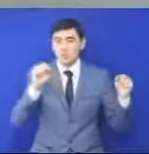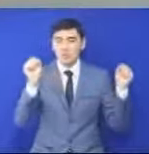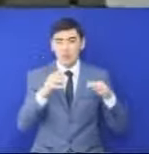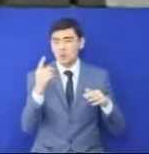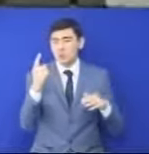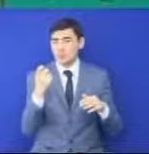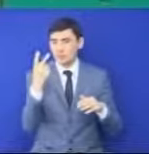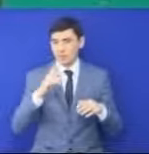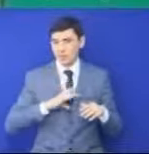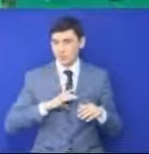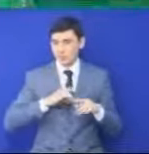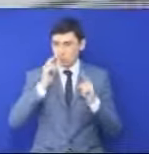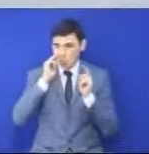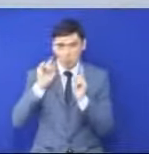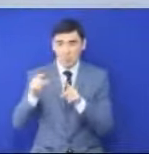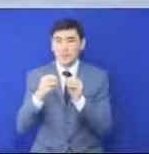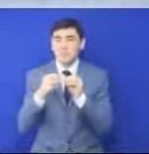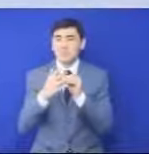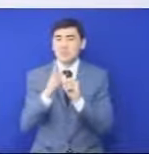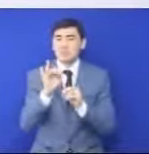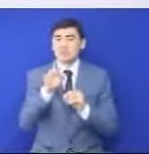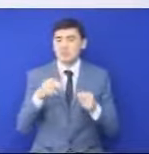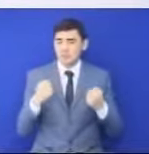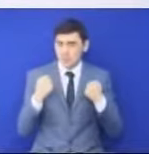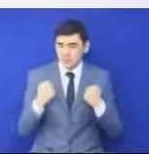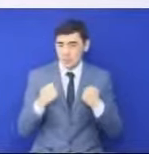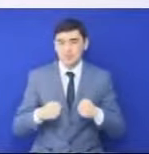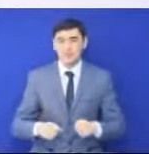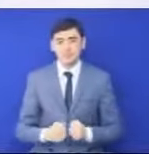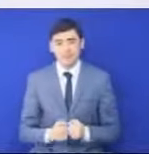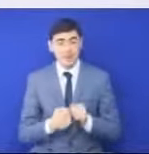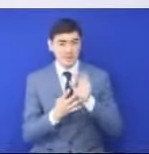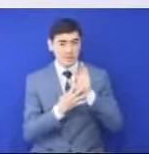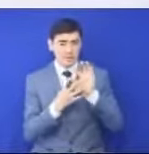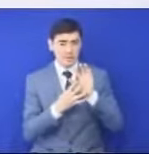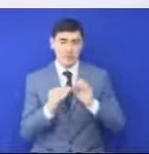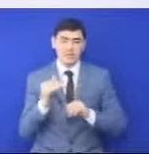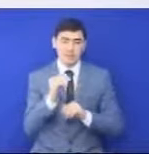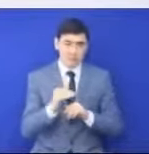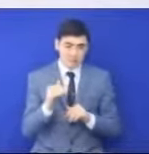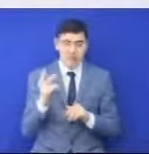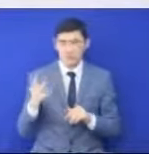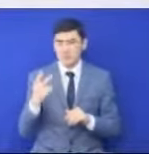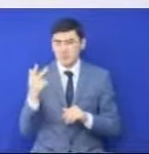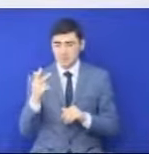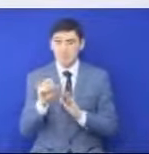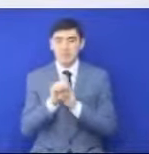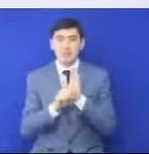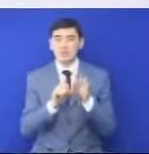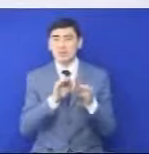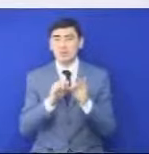102 комплекта медалей в 15 видах спорта. Напомню, что стартовавшая 9 февраля 23-я зимняя олимпиада